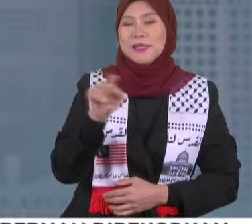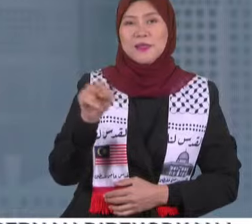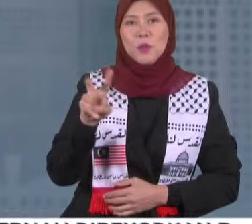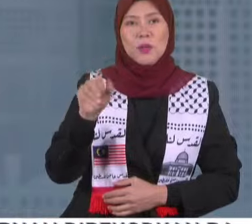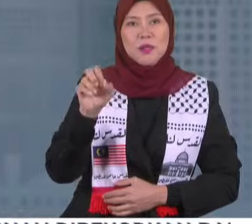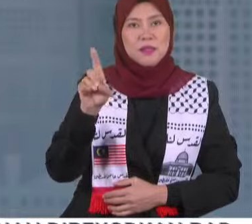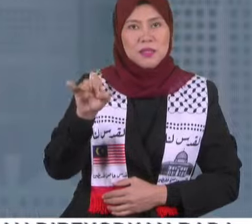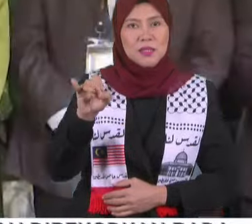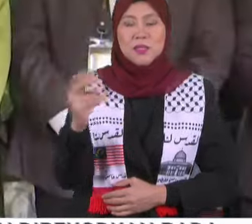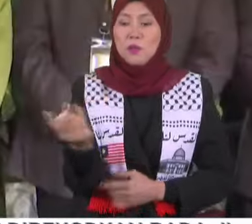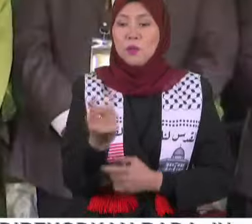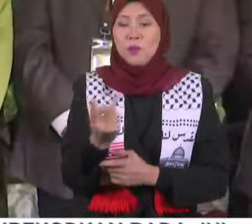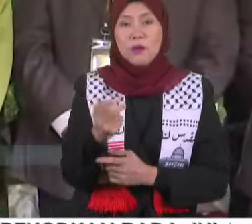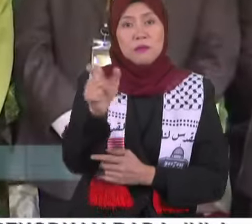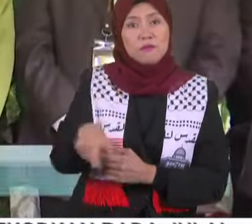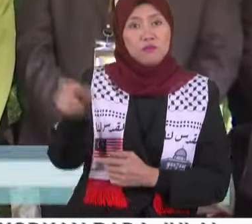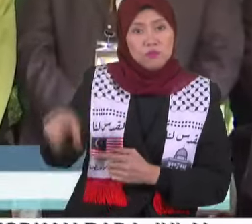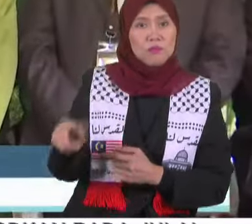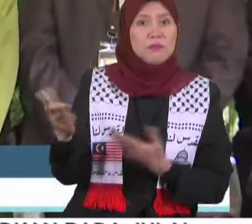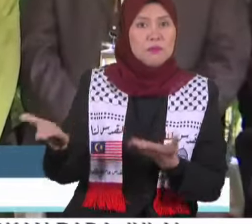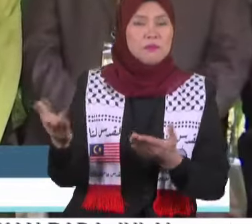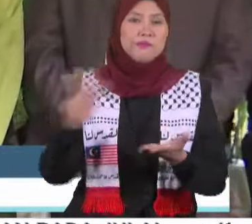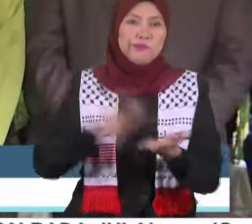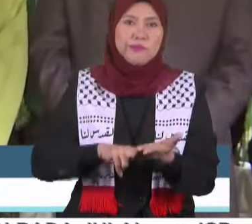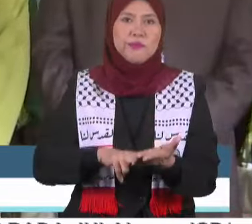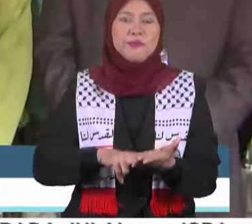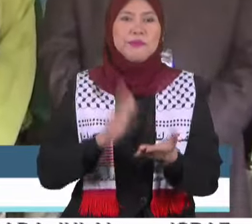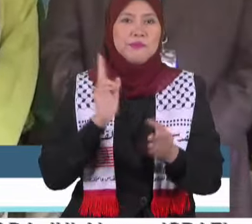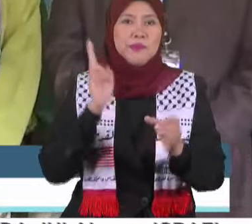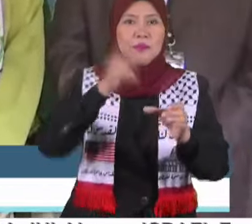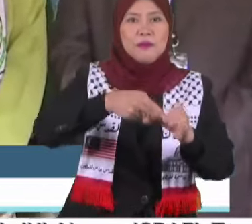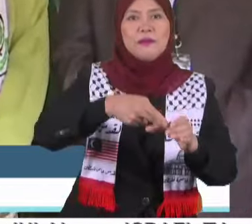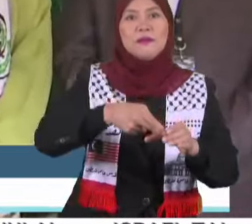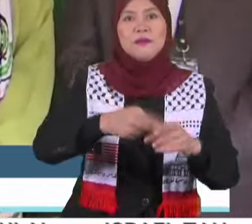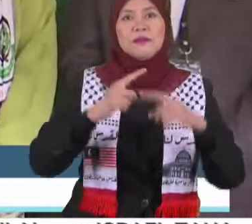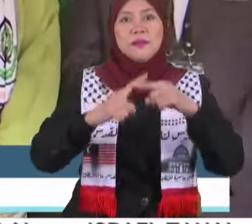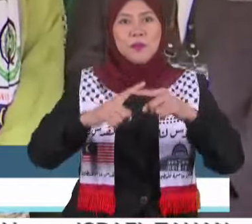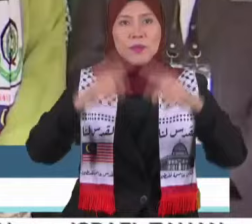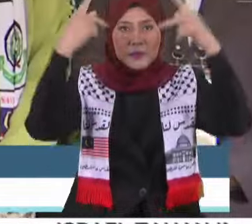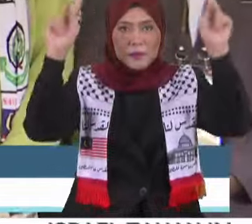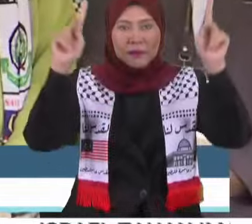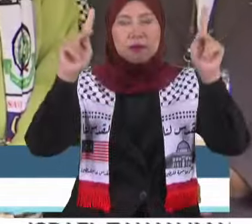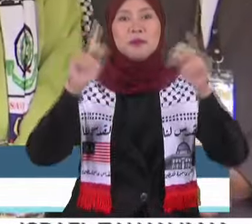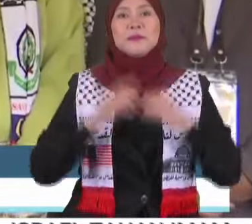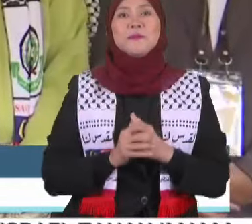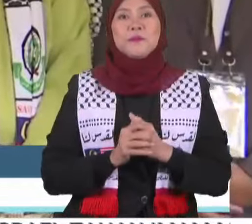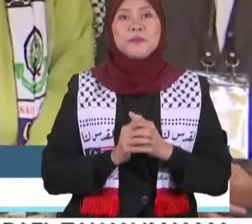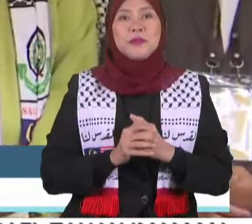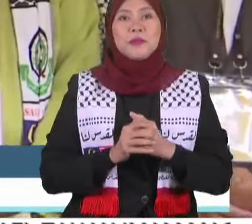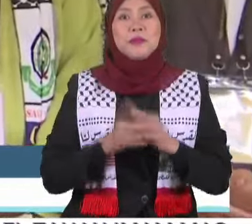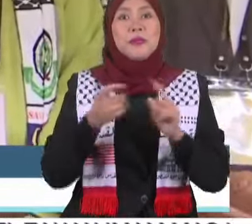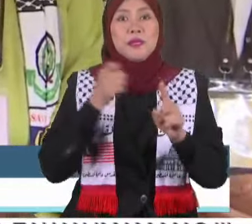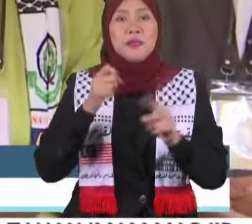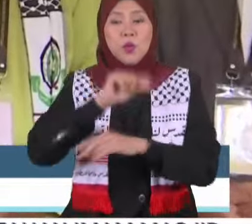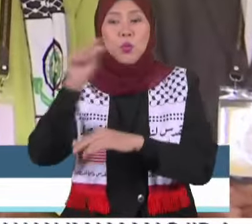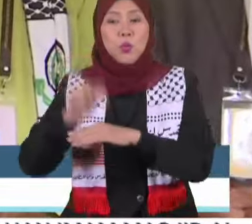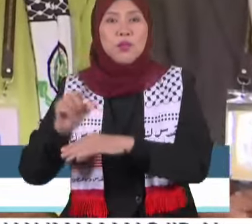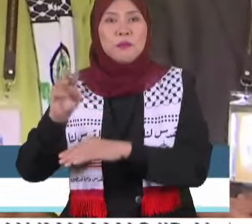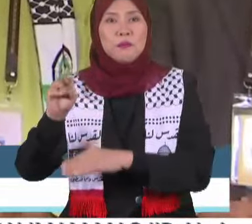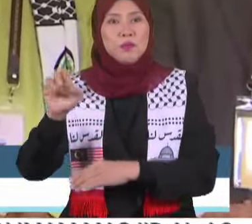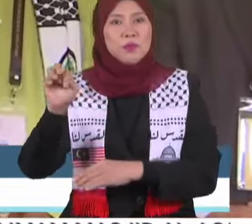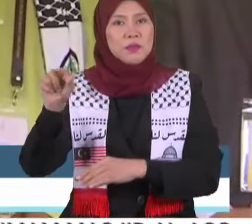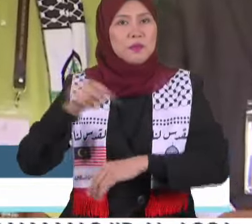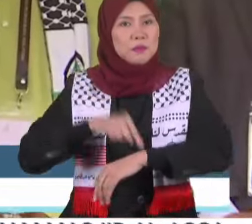Ismail. Kedua-dua calon mengesahkan penyertaan mereka di Dewan Perdana Kompleks Perdana Majlis Daerah Gua Musang